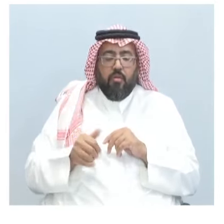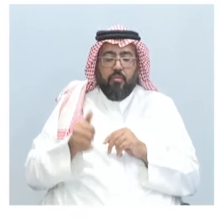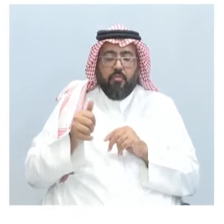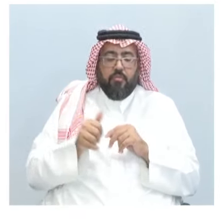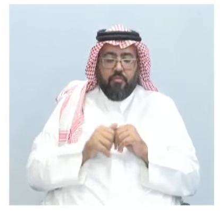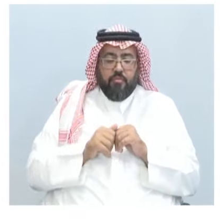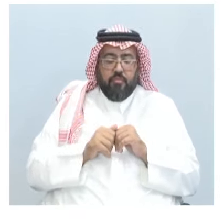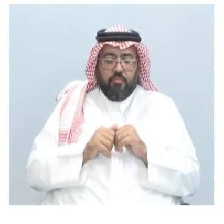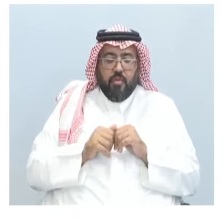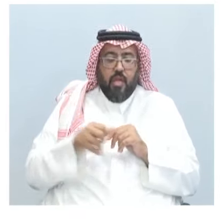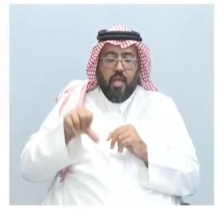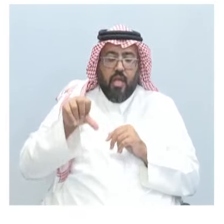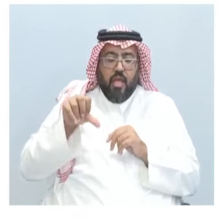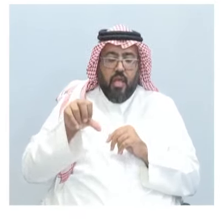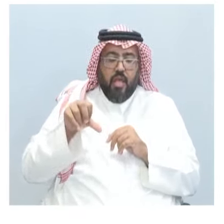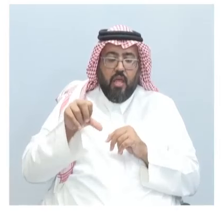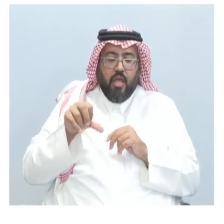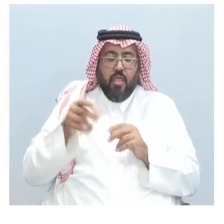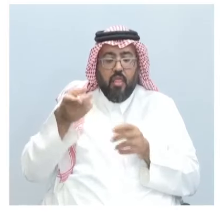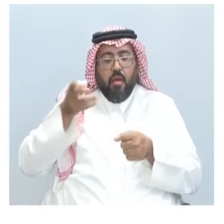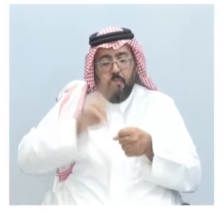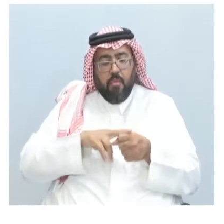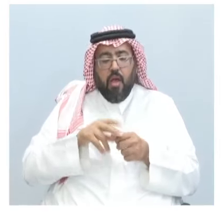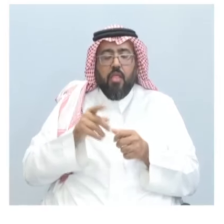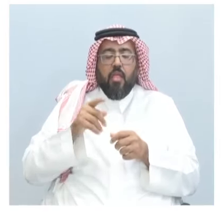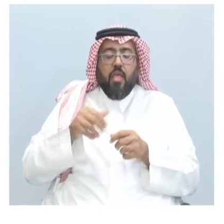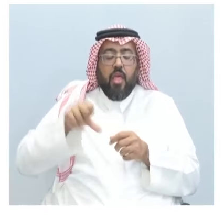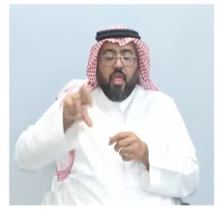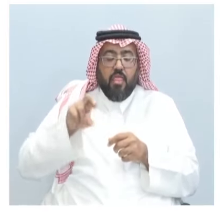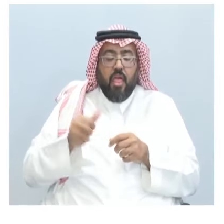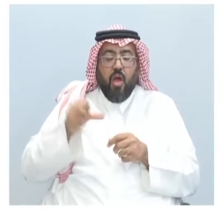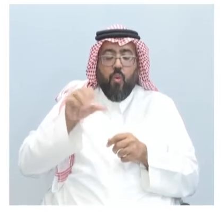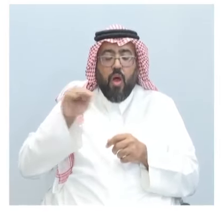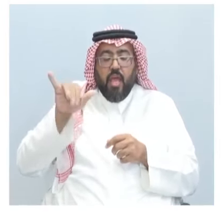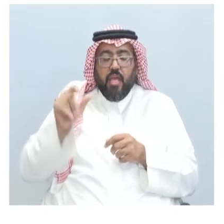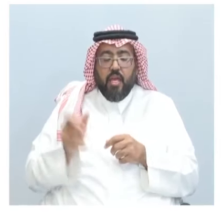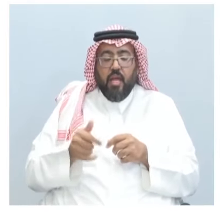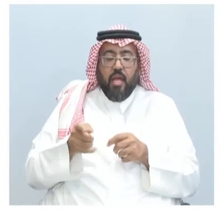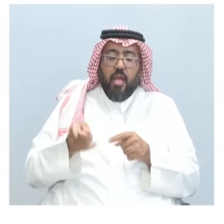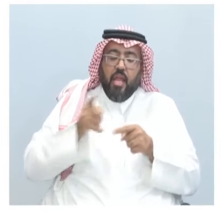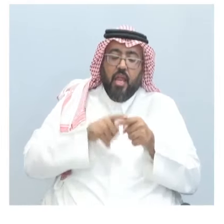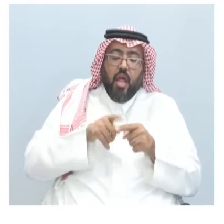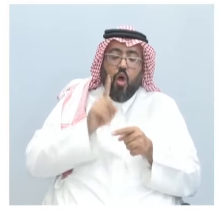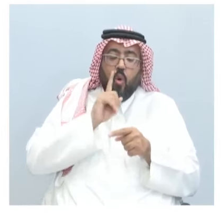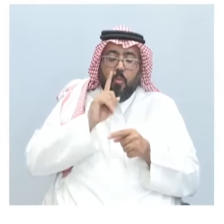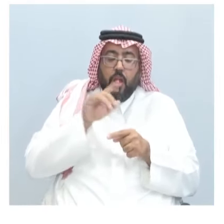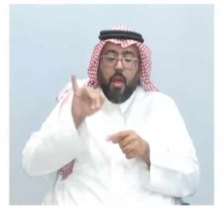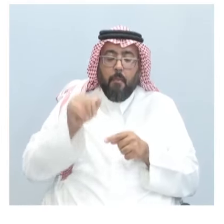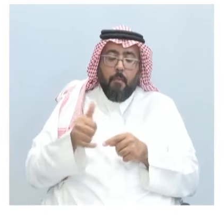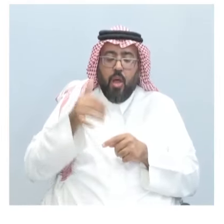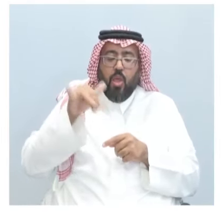المره اذ اوحينا الى امك ما يوحى اي